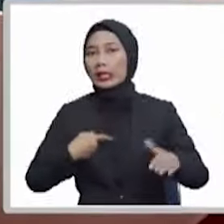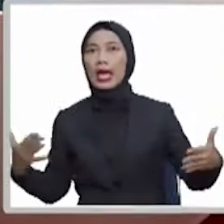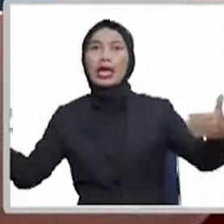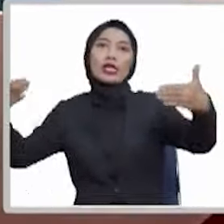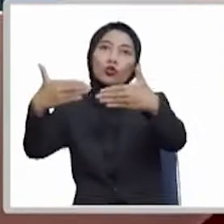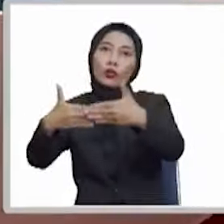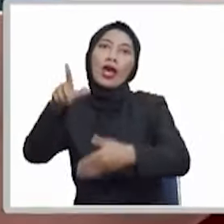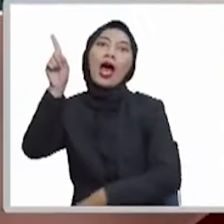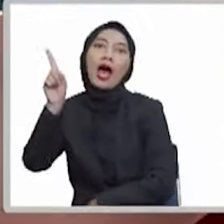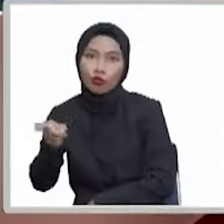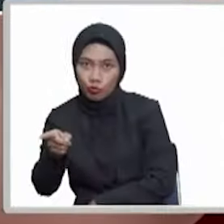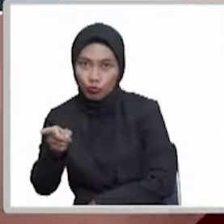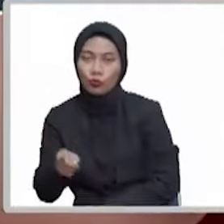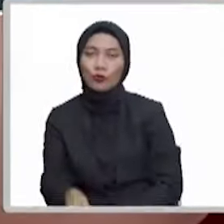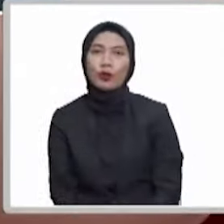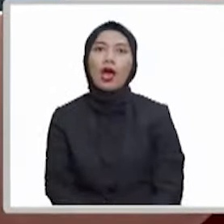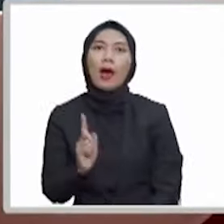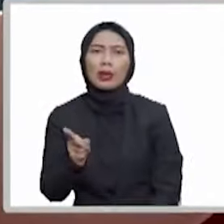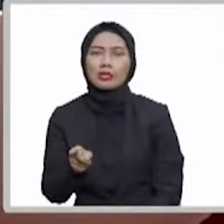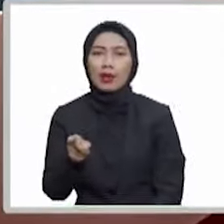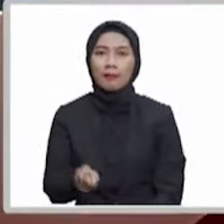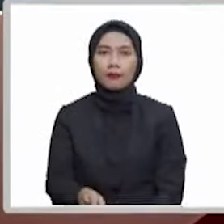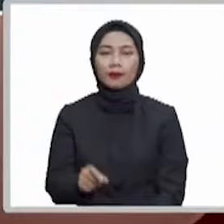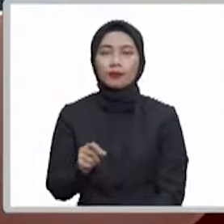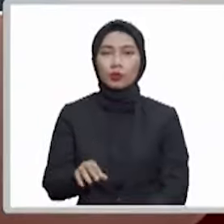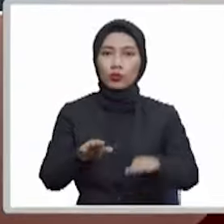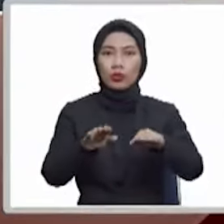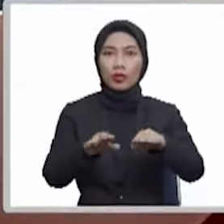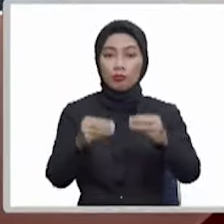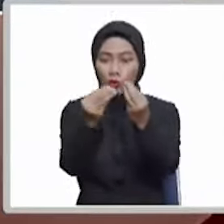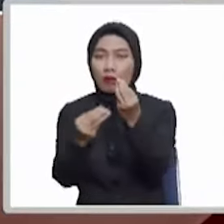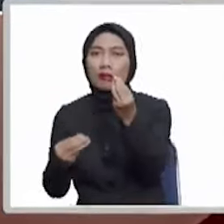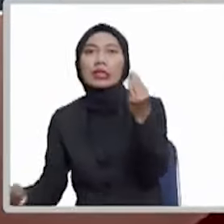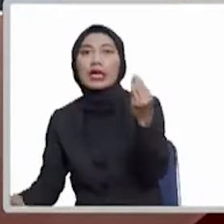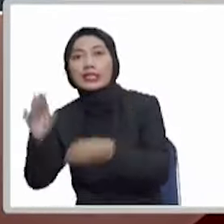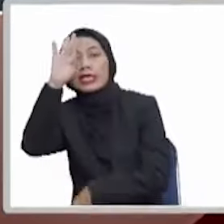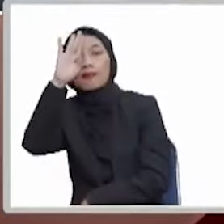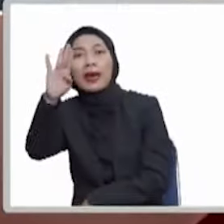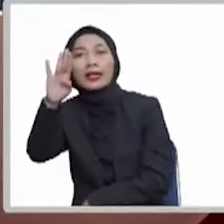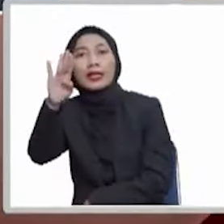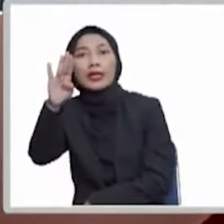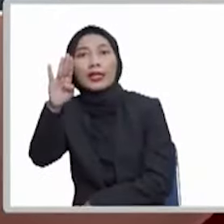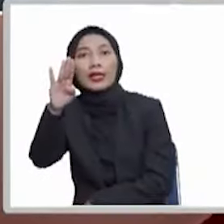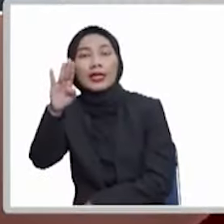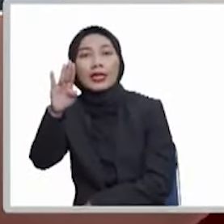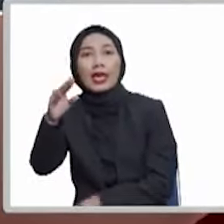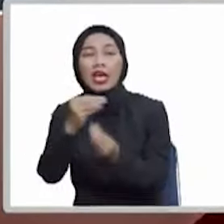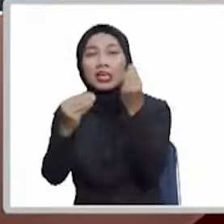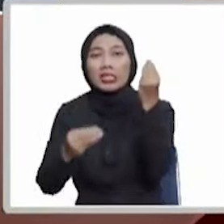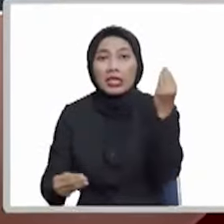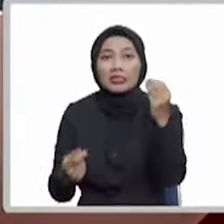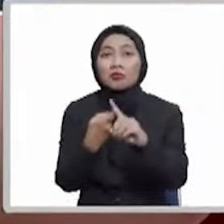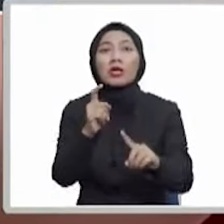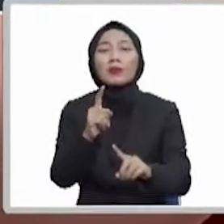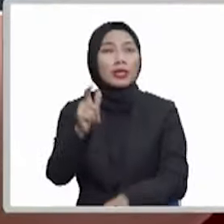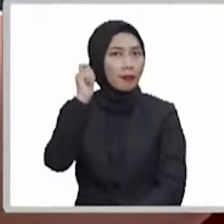itu ada merupakan generasi yang akan datang, asalnya kan dari perempuan, betul tidak? Akan. Maka dengan demikian, jangan